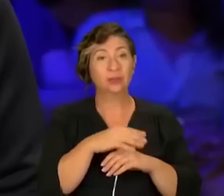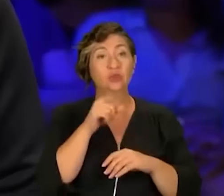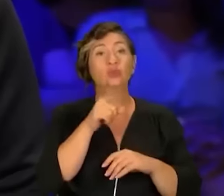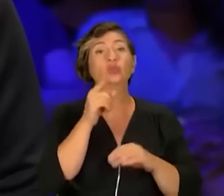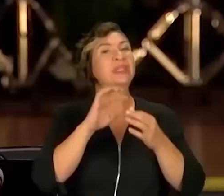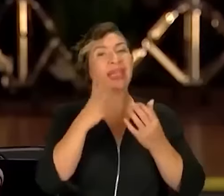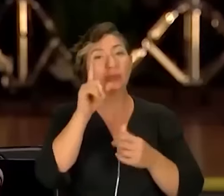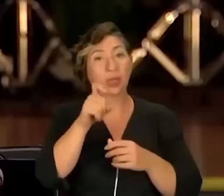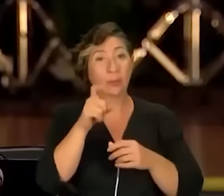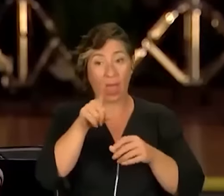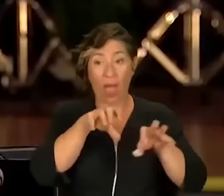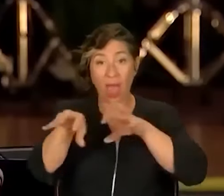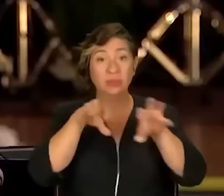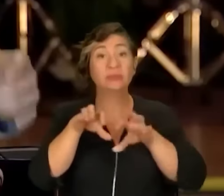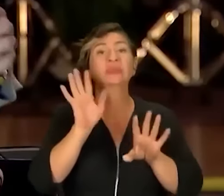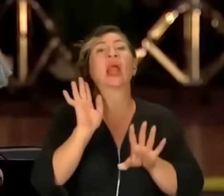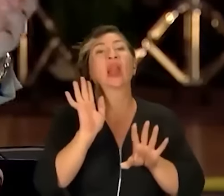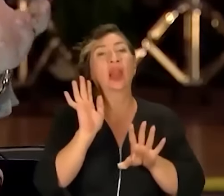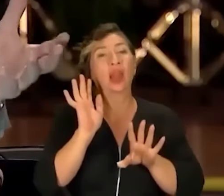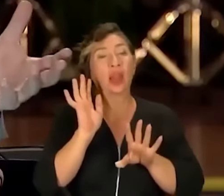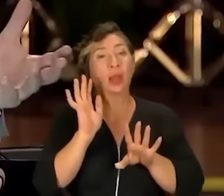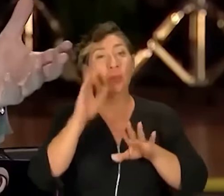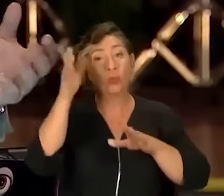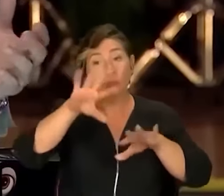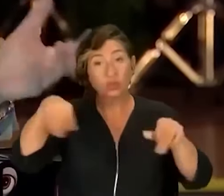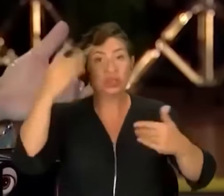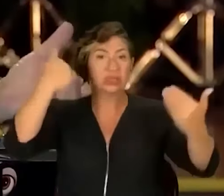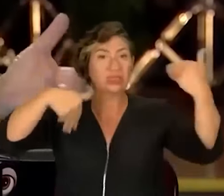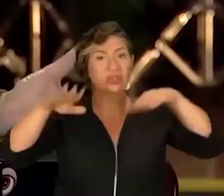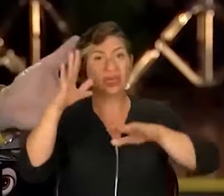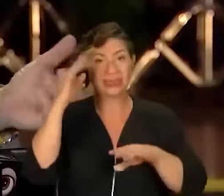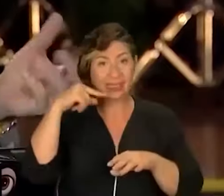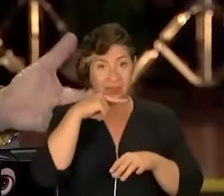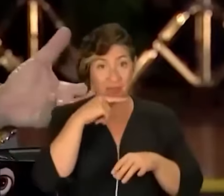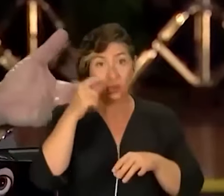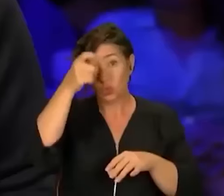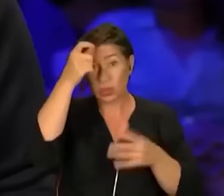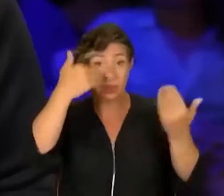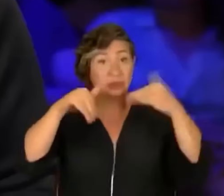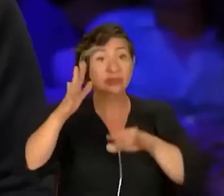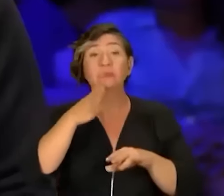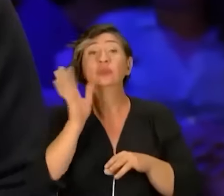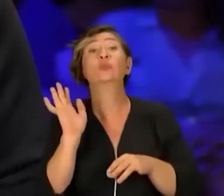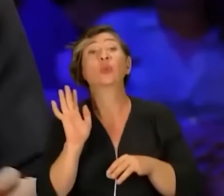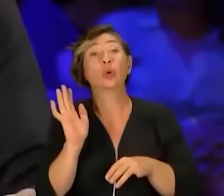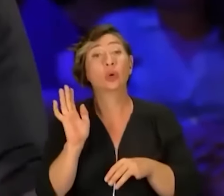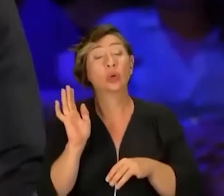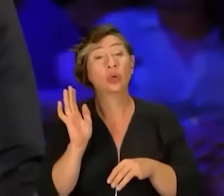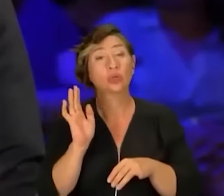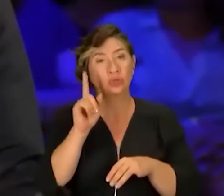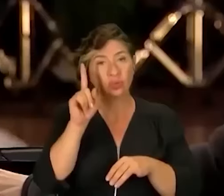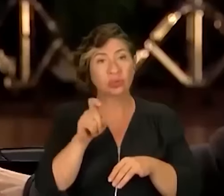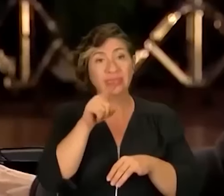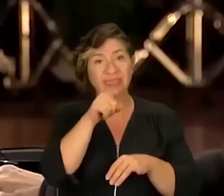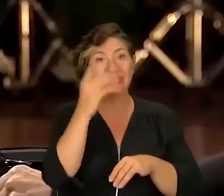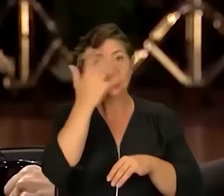nedenle söyledim yani bu ırkçı bir yaklaşım yok yani bütün Dansçılar siyahi Türkler dedim dans şey yapmıyor bizim dans edemiyorlar dans edemiyorlar